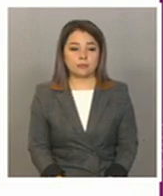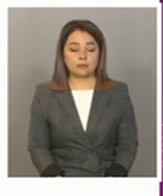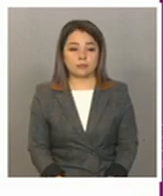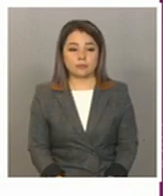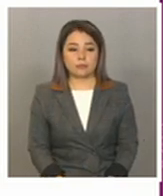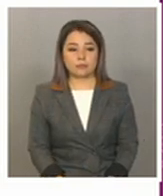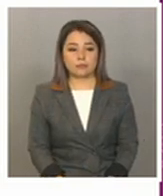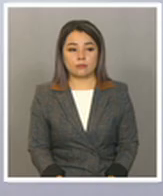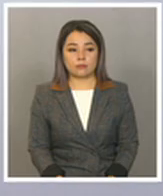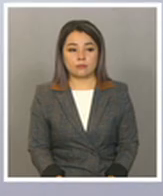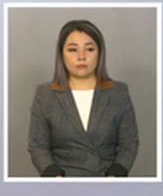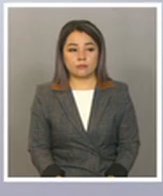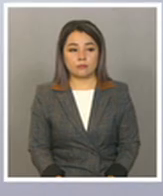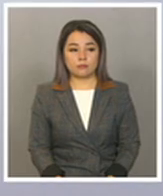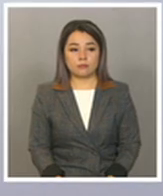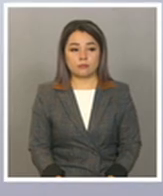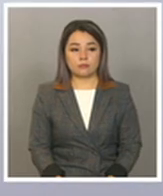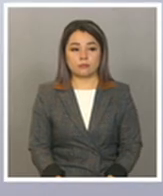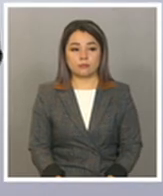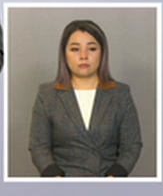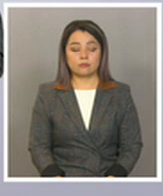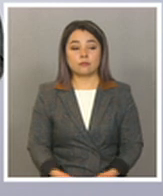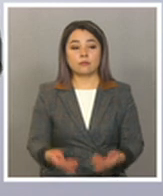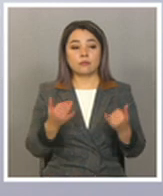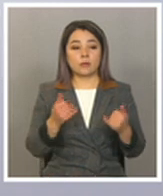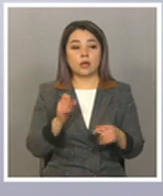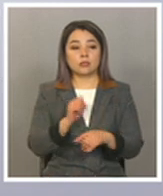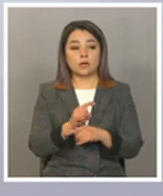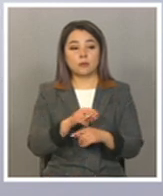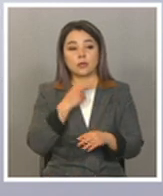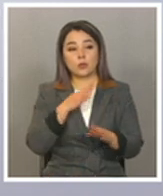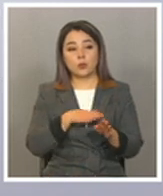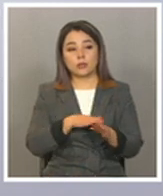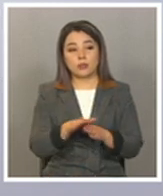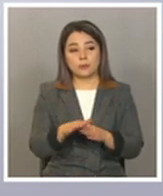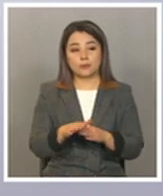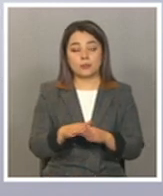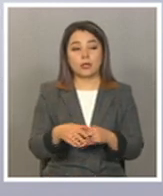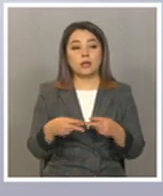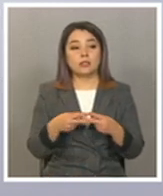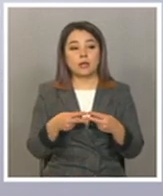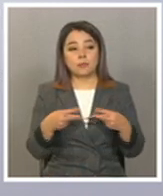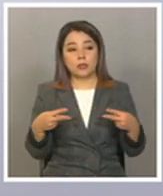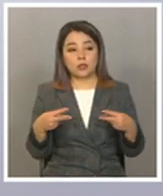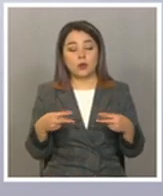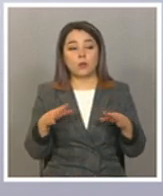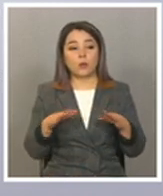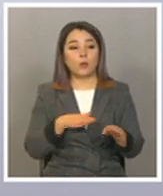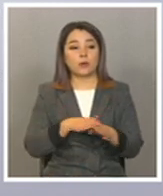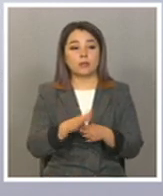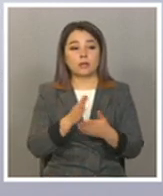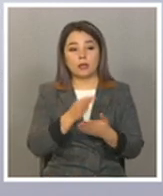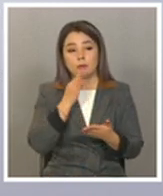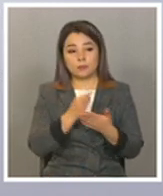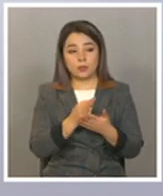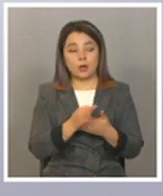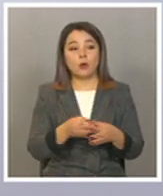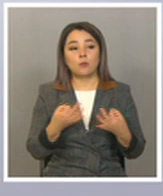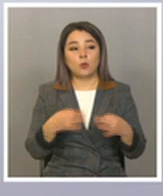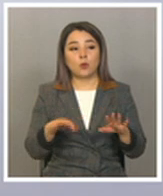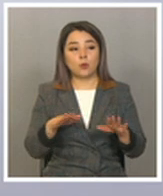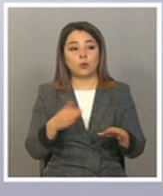0,136 болады. Ал оқушылар мына тапсырманы орындайық. Теңбе-теңдік орындалатында етіп, бос